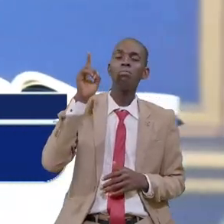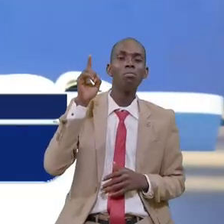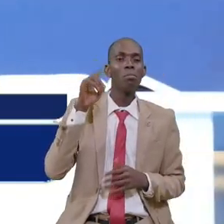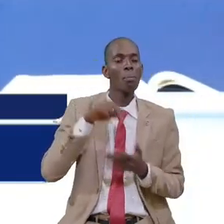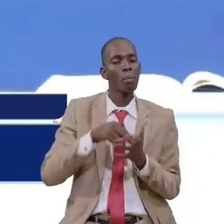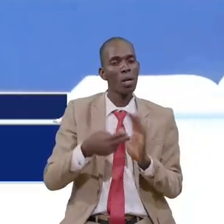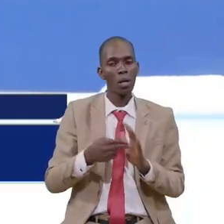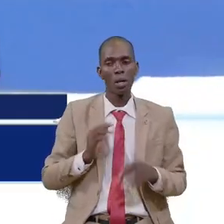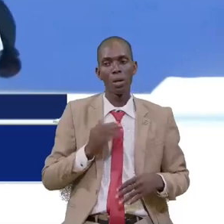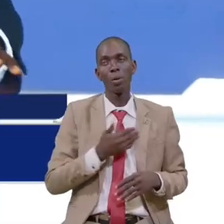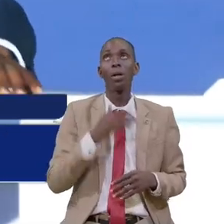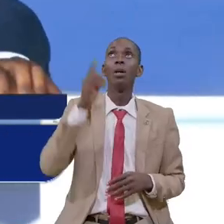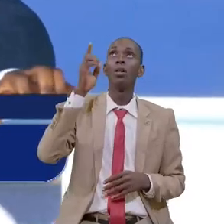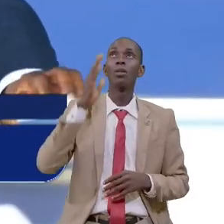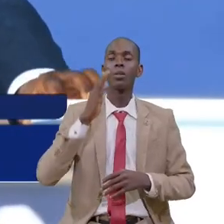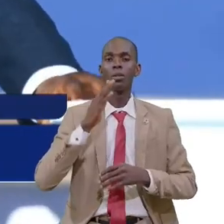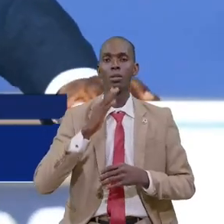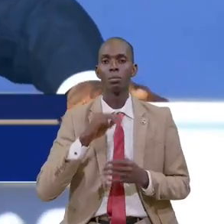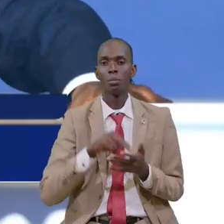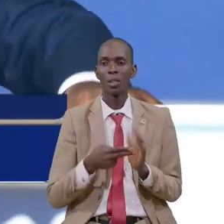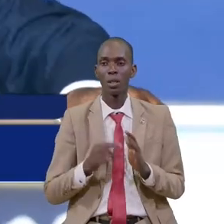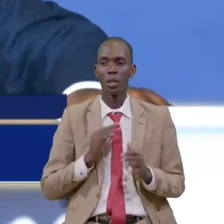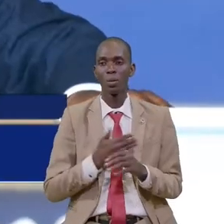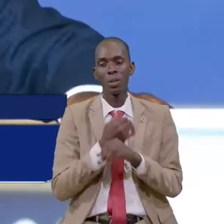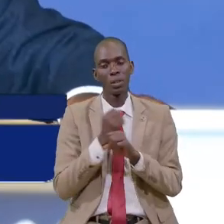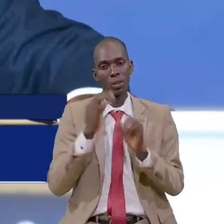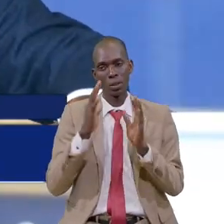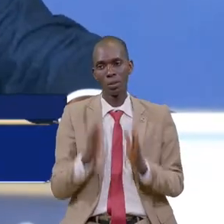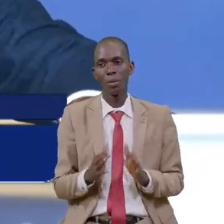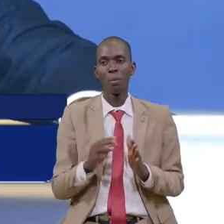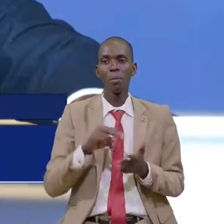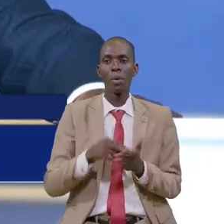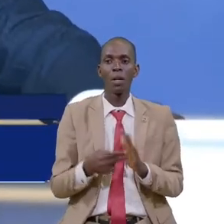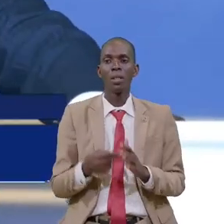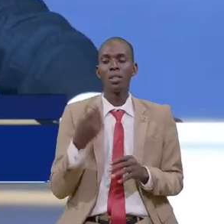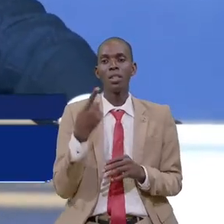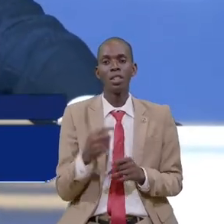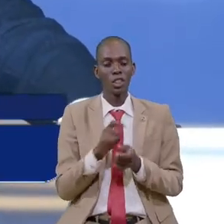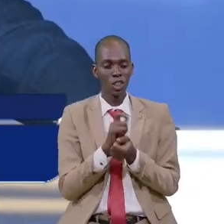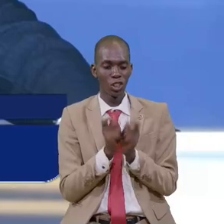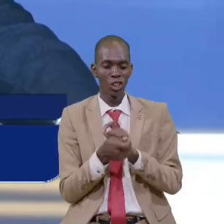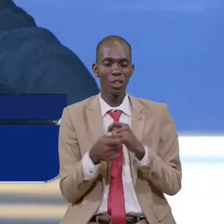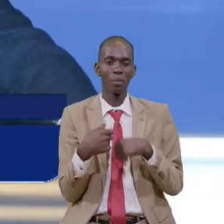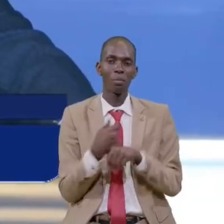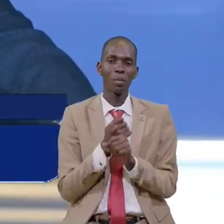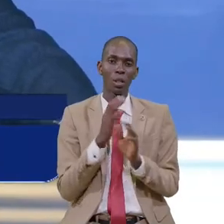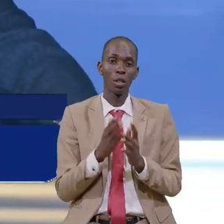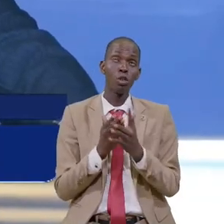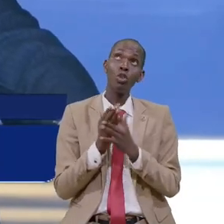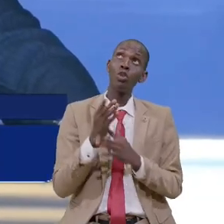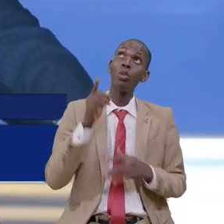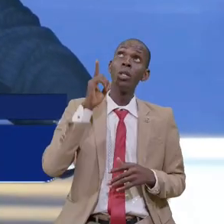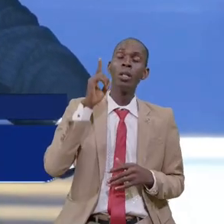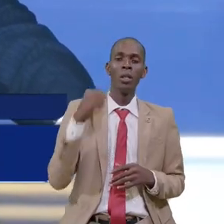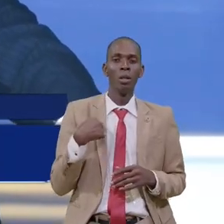Dieu, notre Sauveur. C'est l'agent du changement. Par lui,